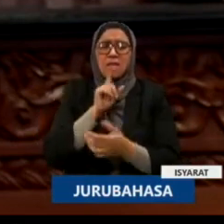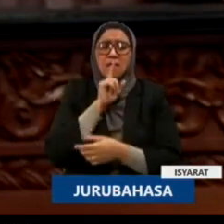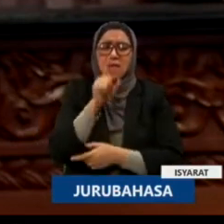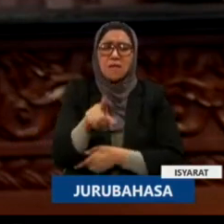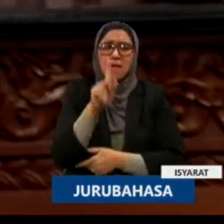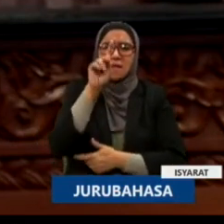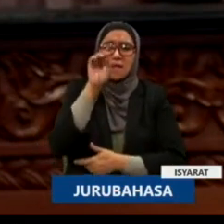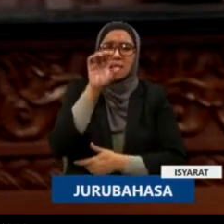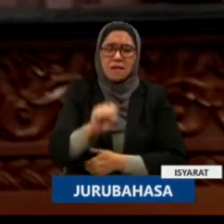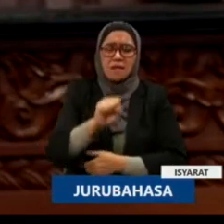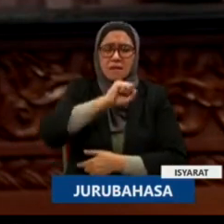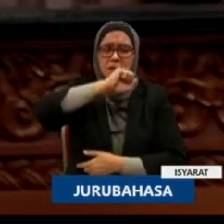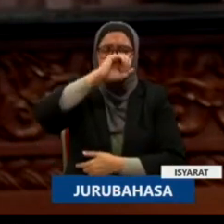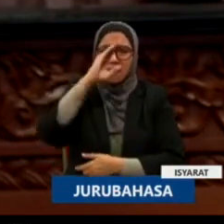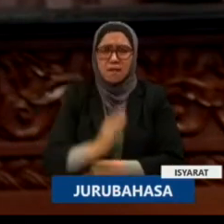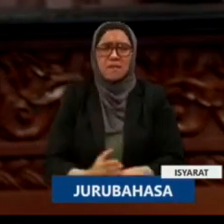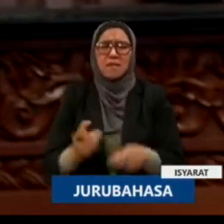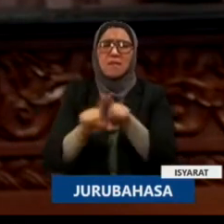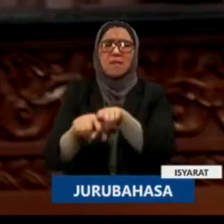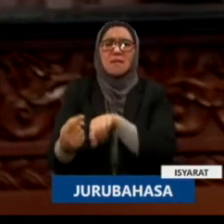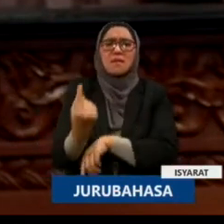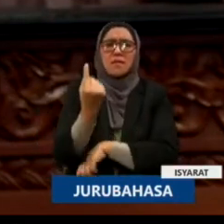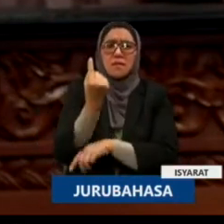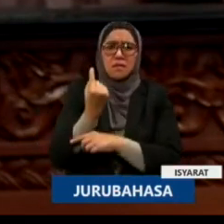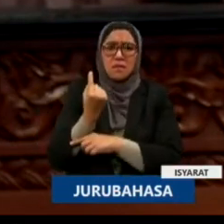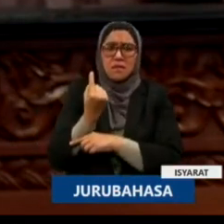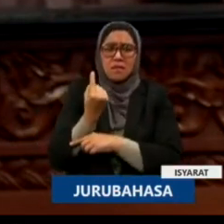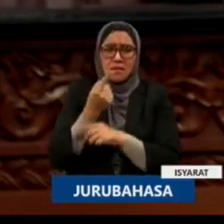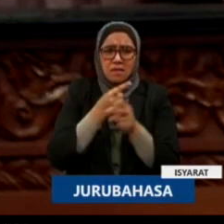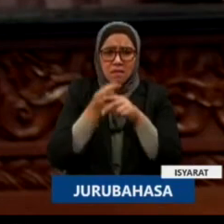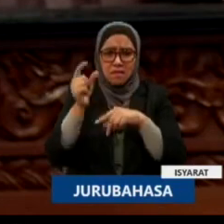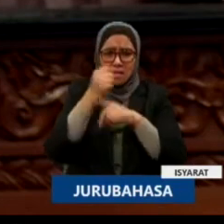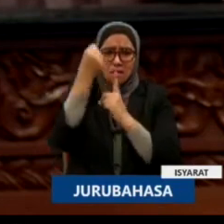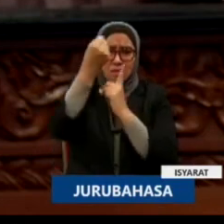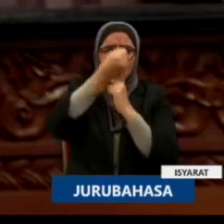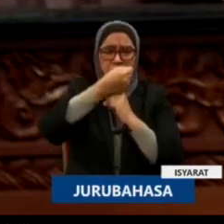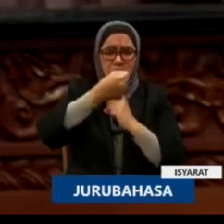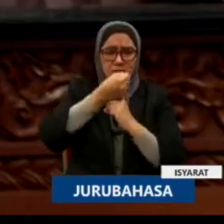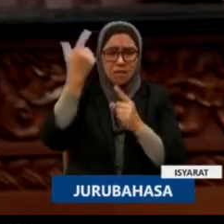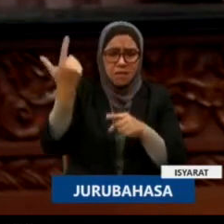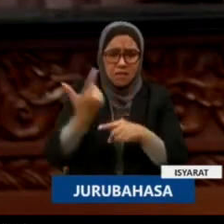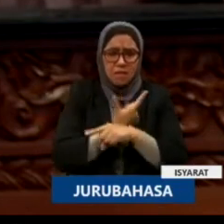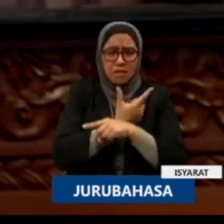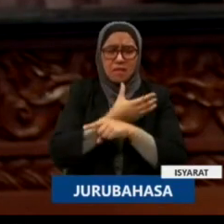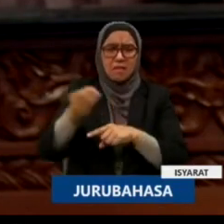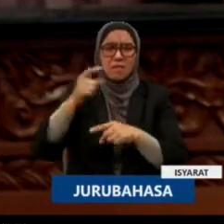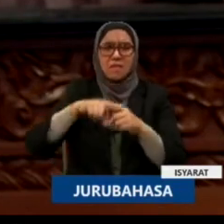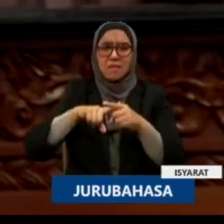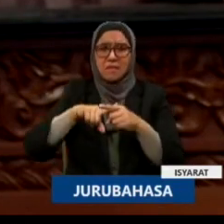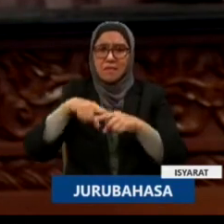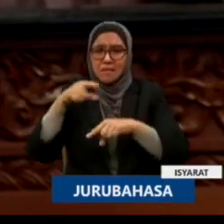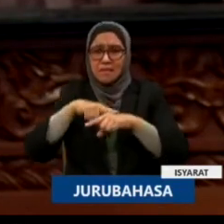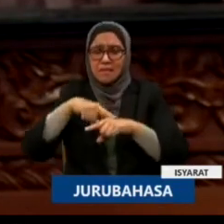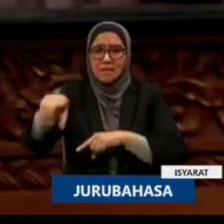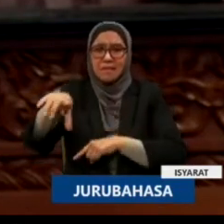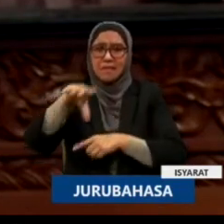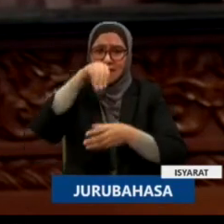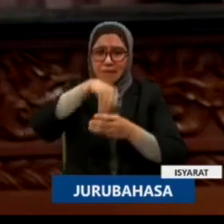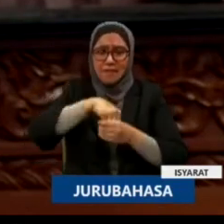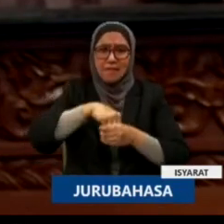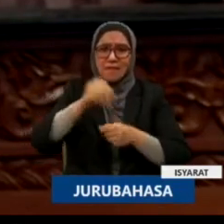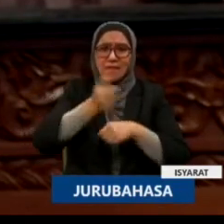terpencil dimana dalam flash situasi latihan atau urusan melibatkan senjata api ianya tidak boleh diambil